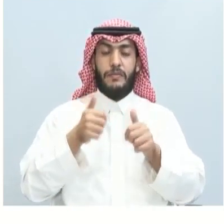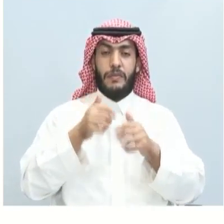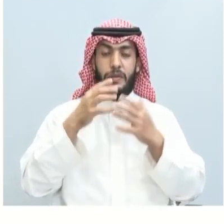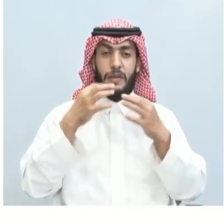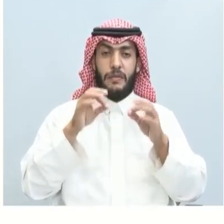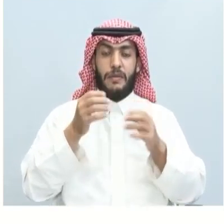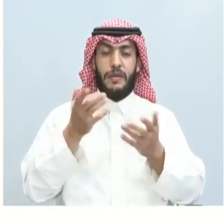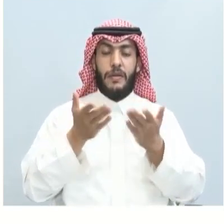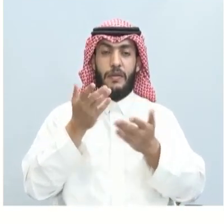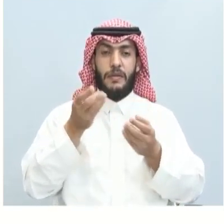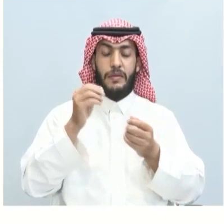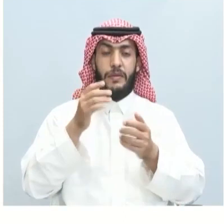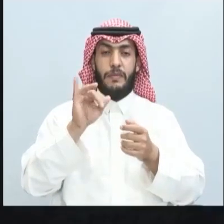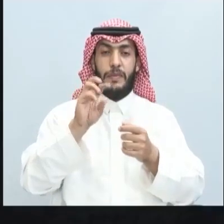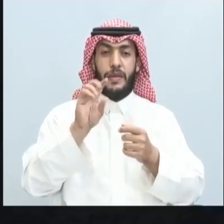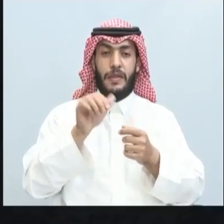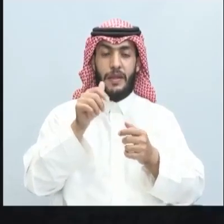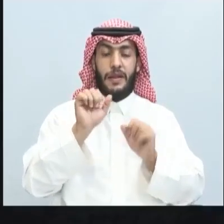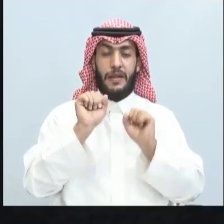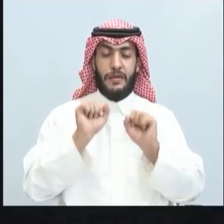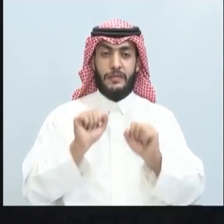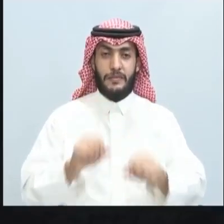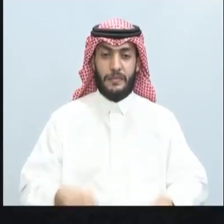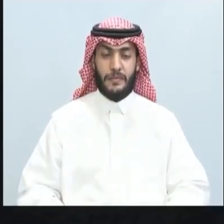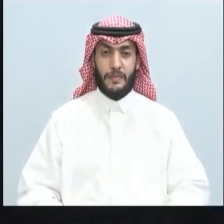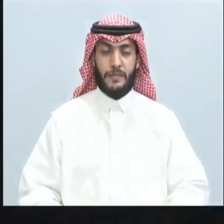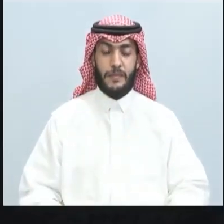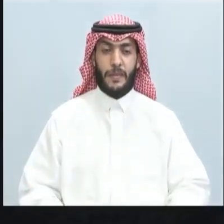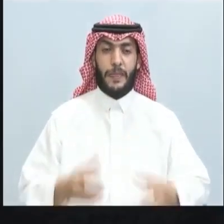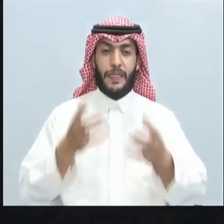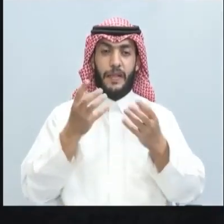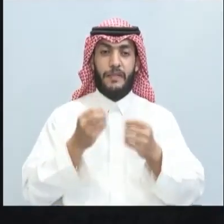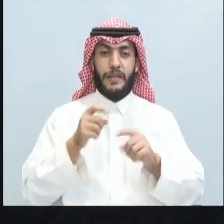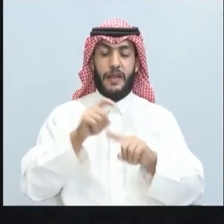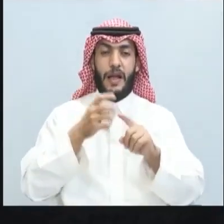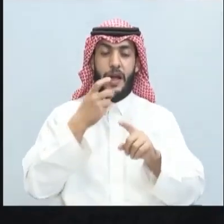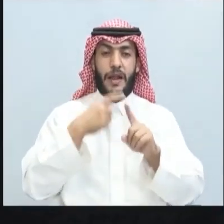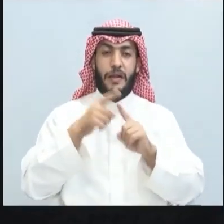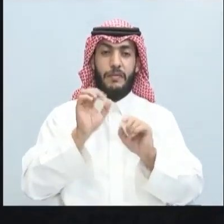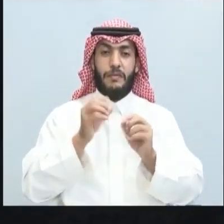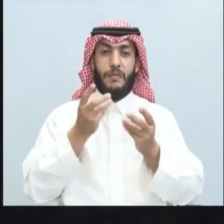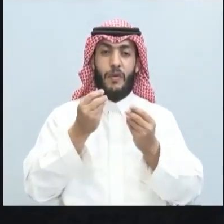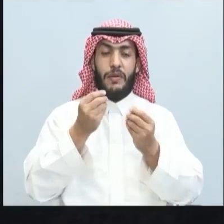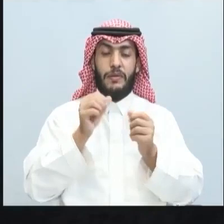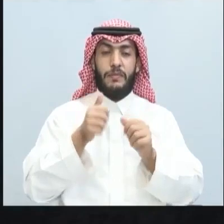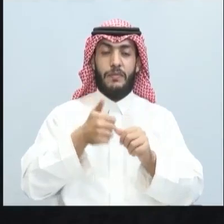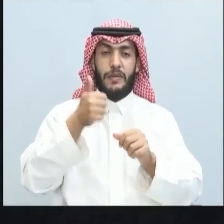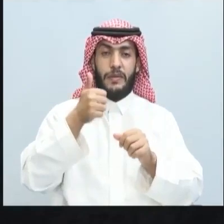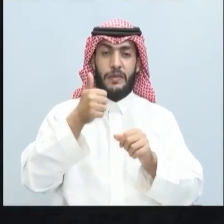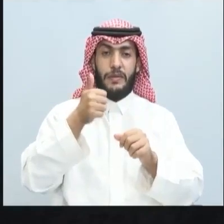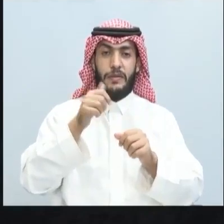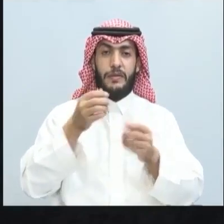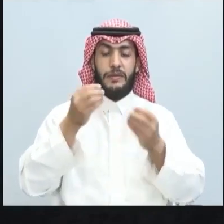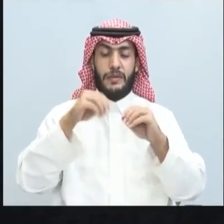كميه اكبر من الميثان وهذا هو المطلوب اذا خفض درجه الحراره يعطيني مواد ناتجه